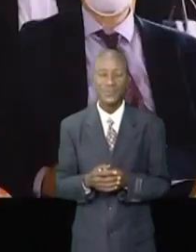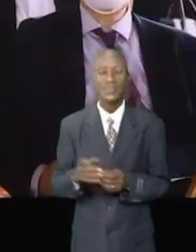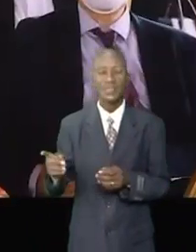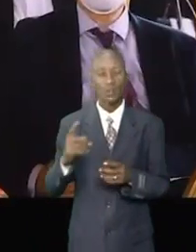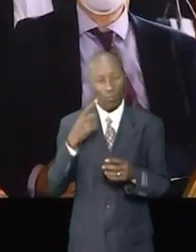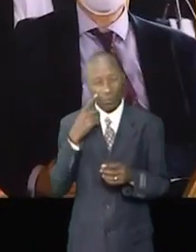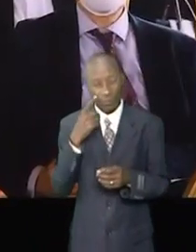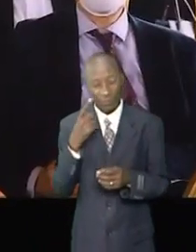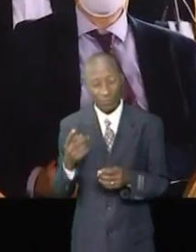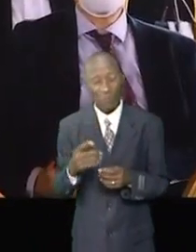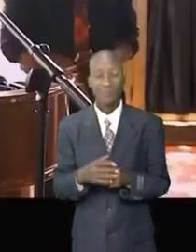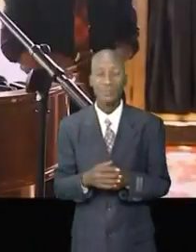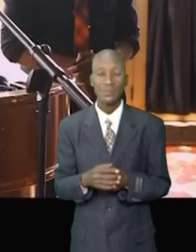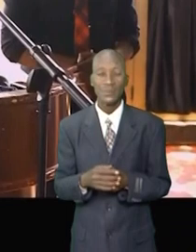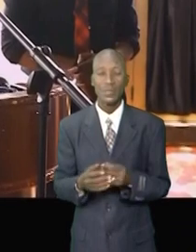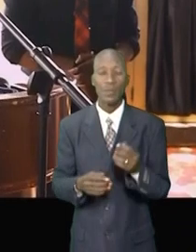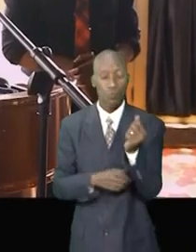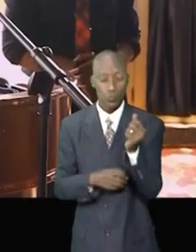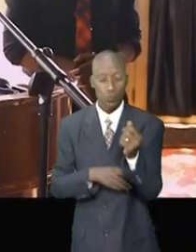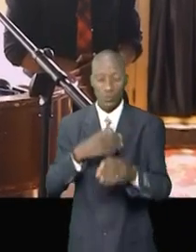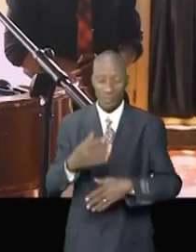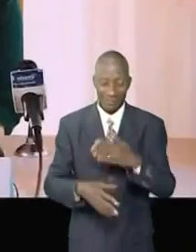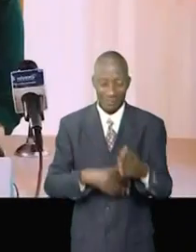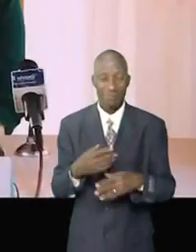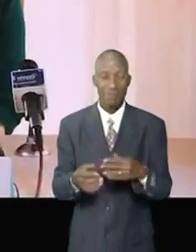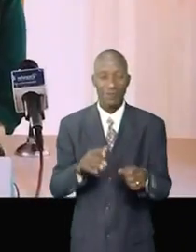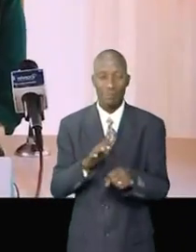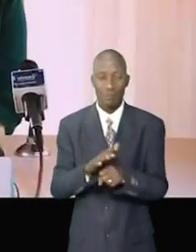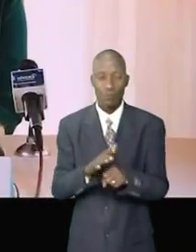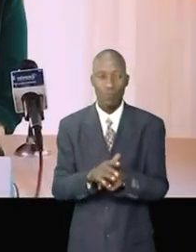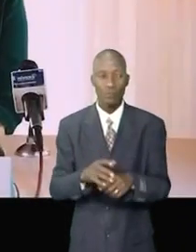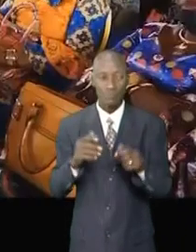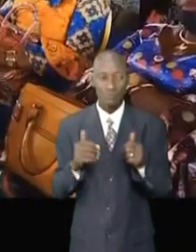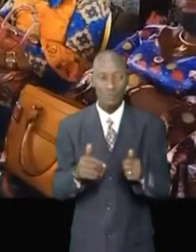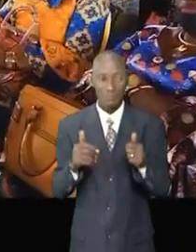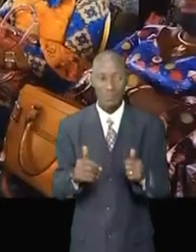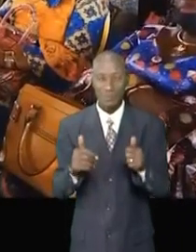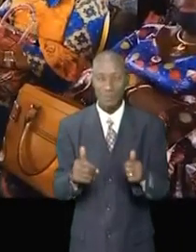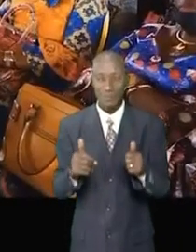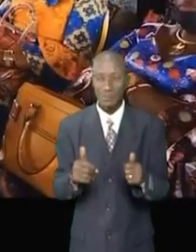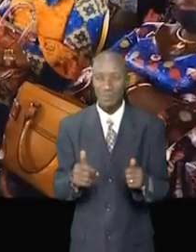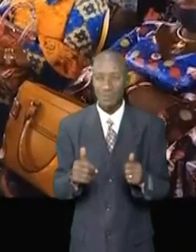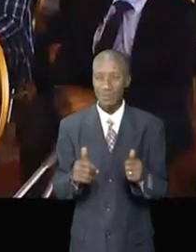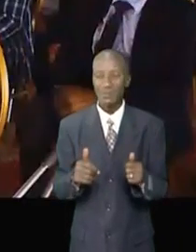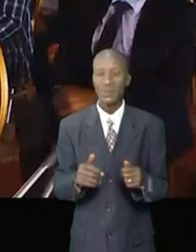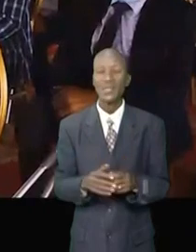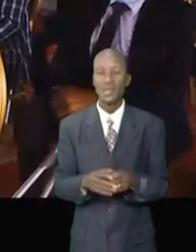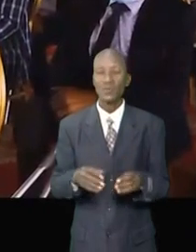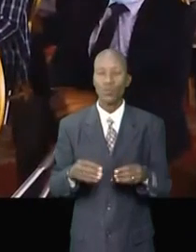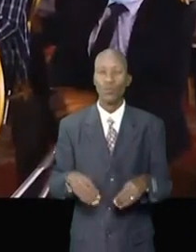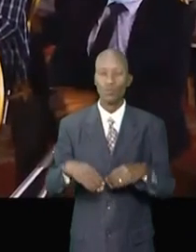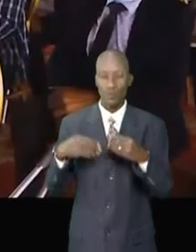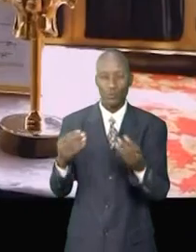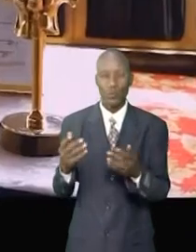grande reconnaissance pour le travail rendu à la nation par ces deux grands hommes de la scène sociale ainsi que le combat